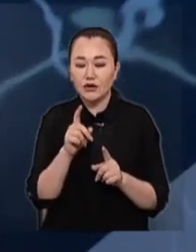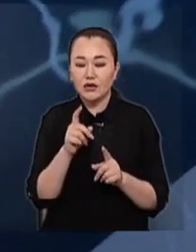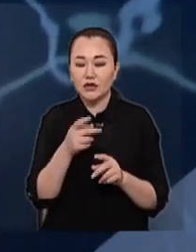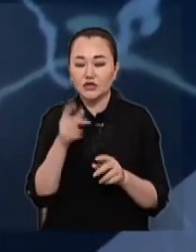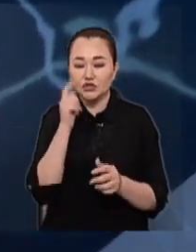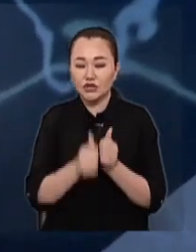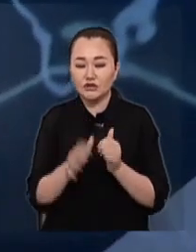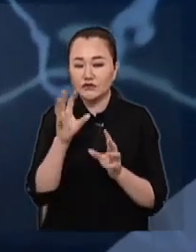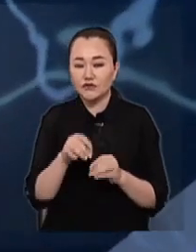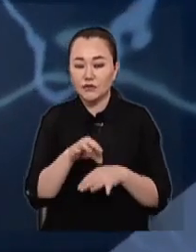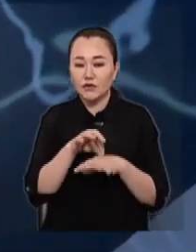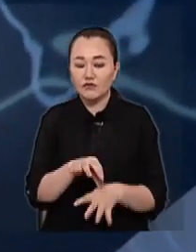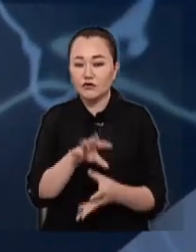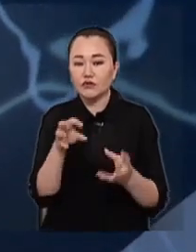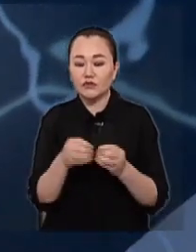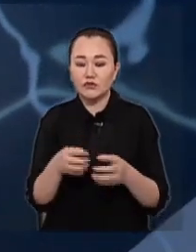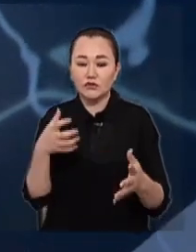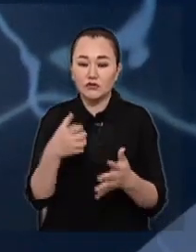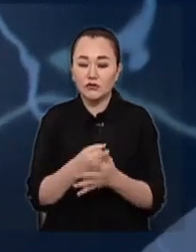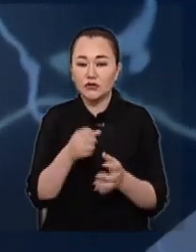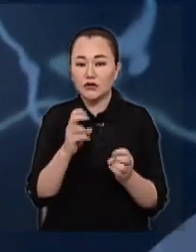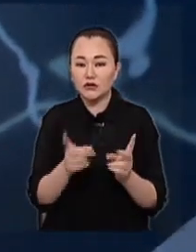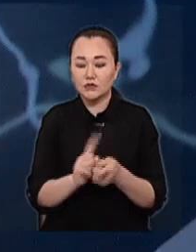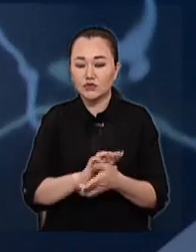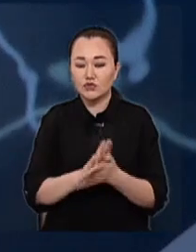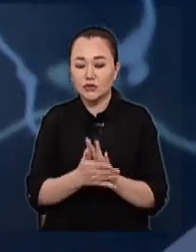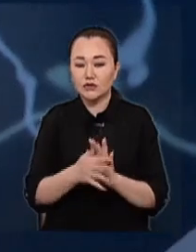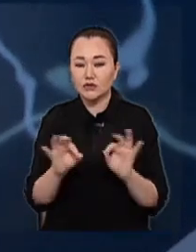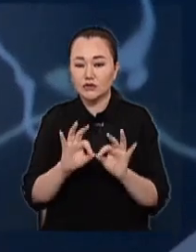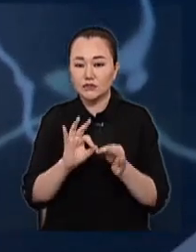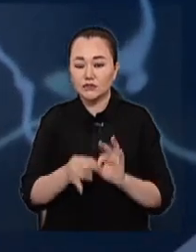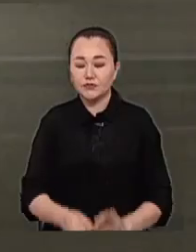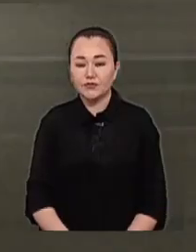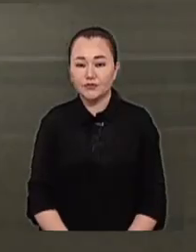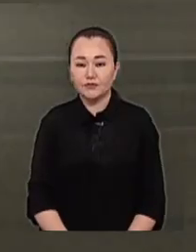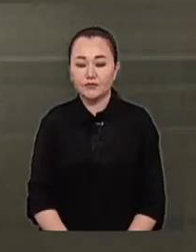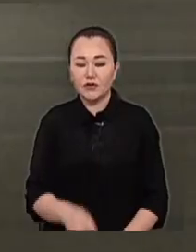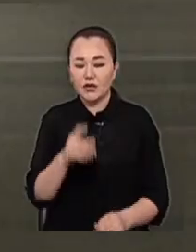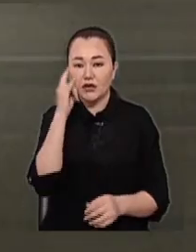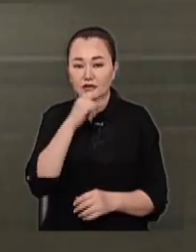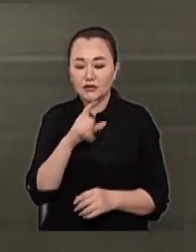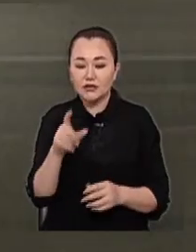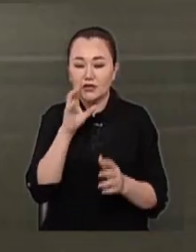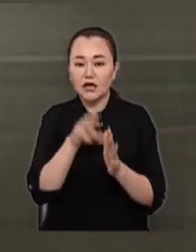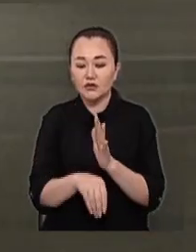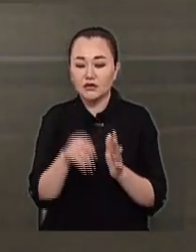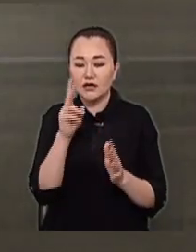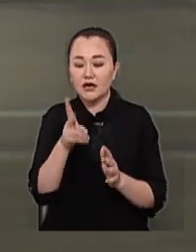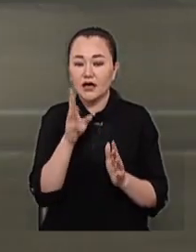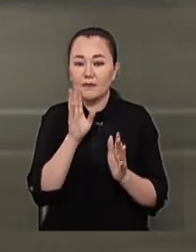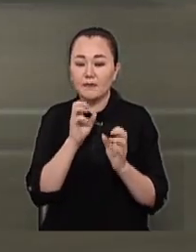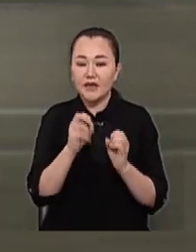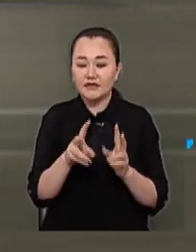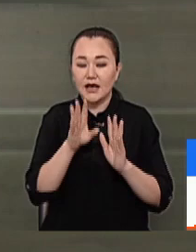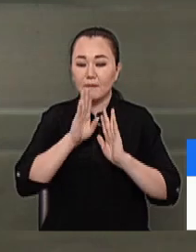Что чаще всего приводит к катастрофам и как изменить ситуацию, расскажет Еламан Раимбеков. Казахстан относится к небезопасным для